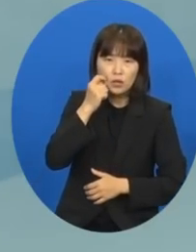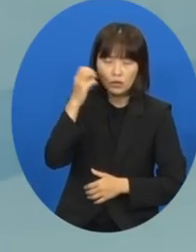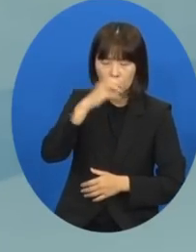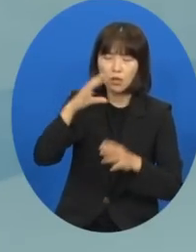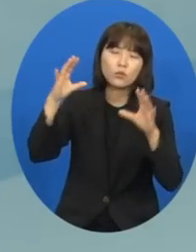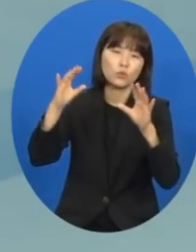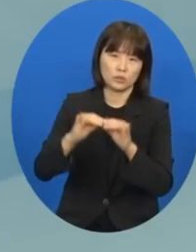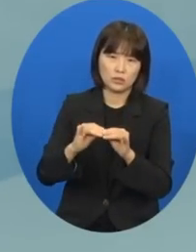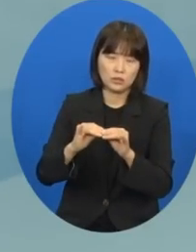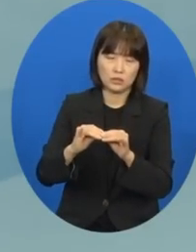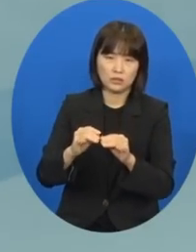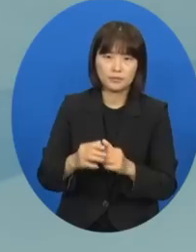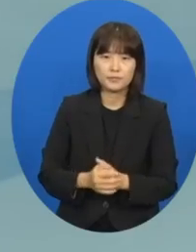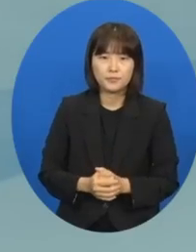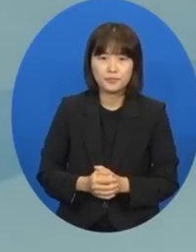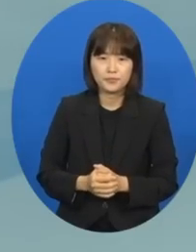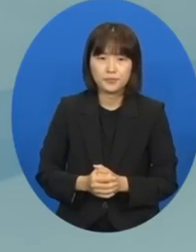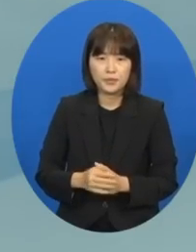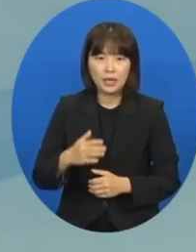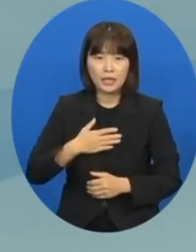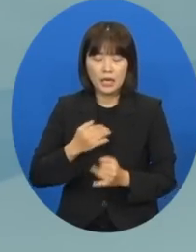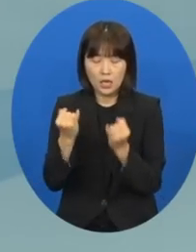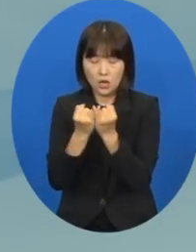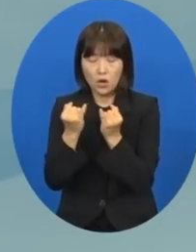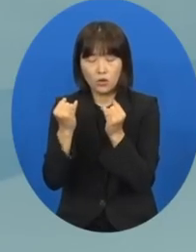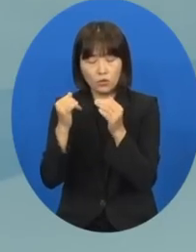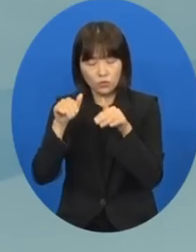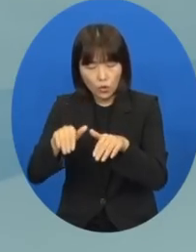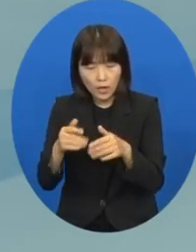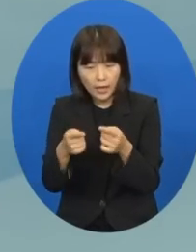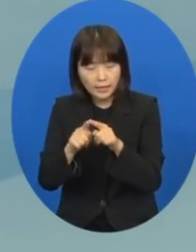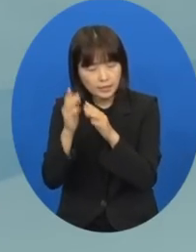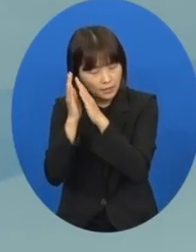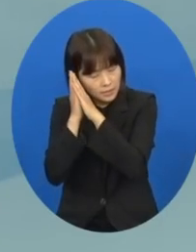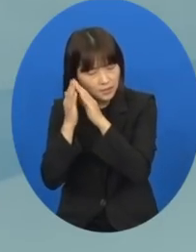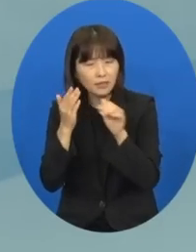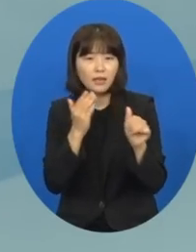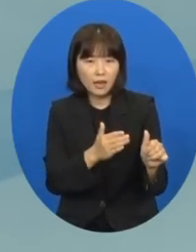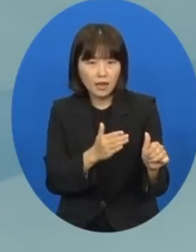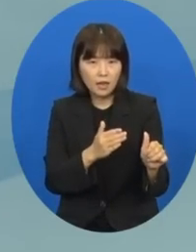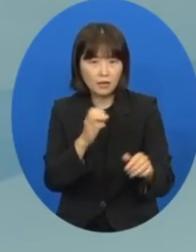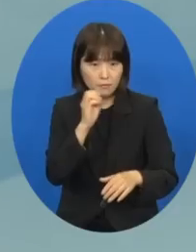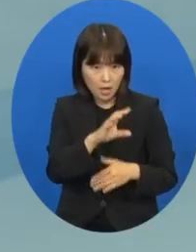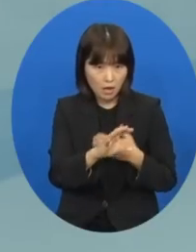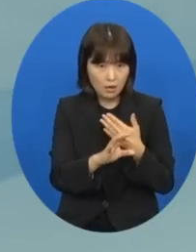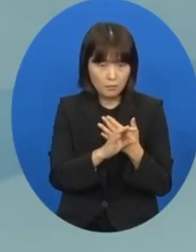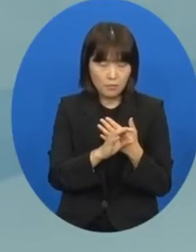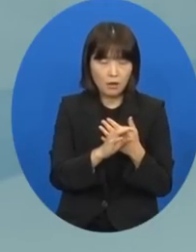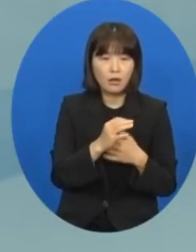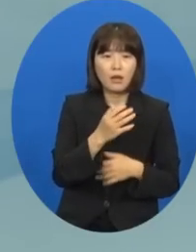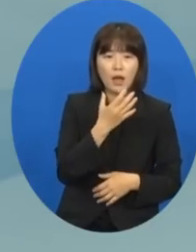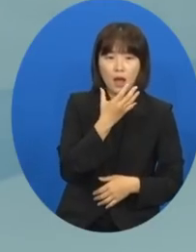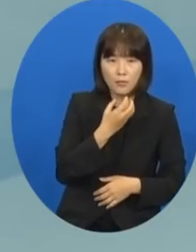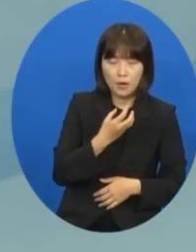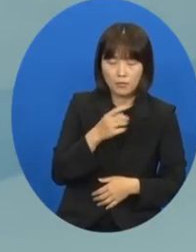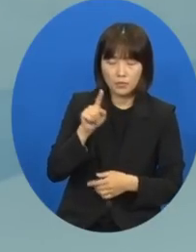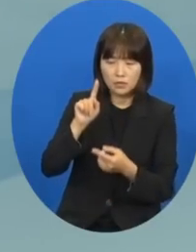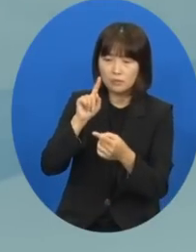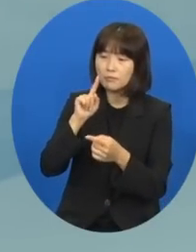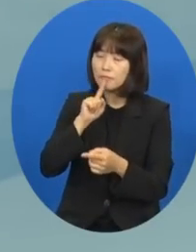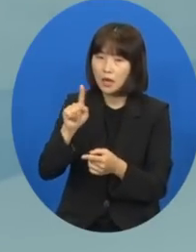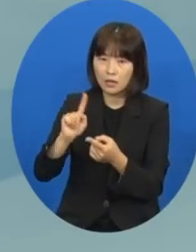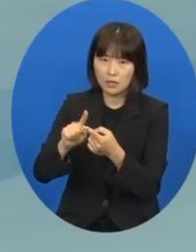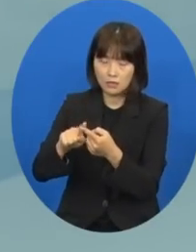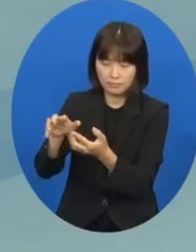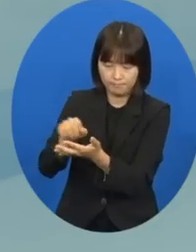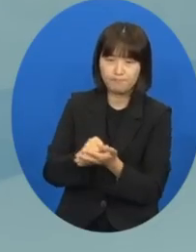내 여종에게 들어가라 하며 아브라함이 사라의 말을 들으니라. 아브라함이 고민도 안 하고 기도도 안 하고 그